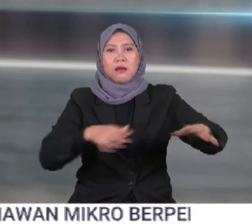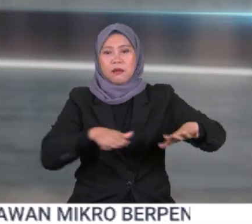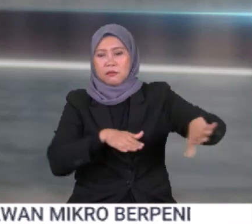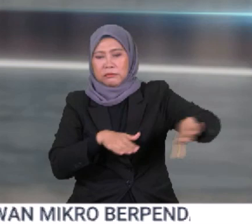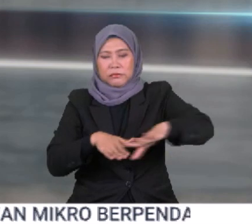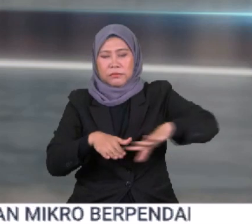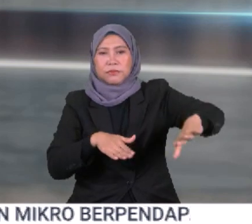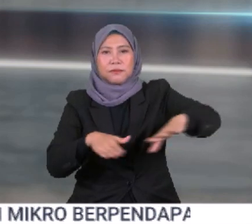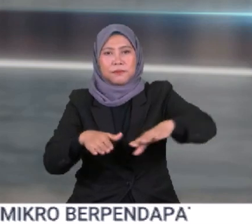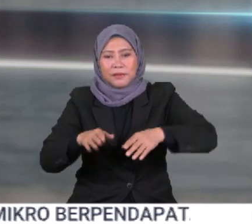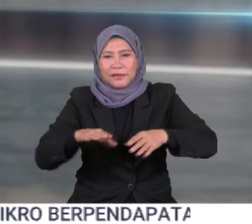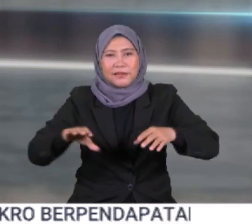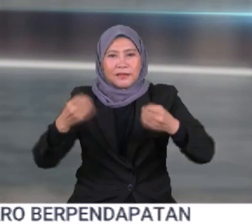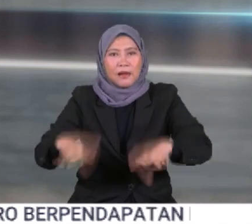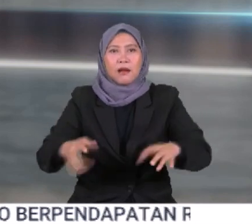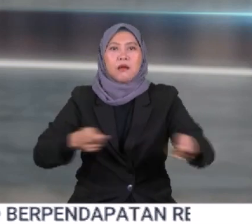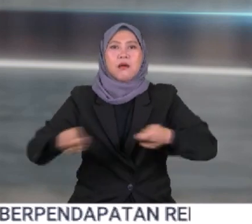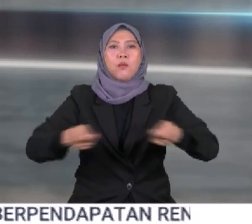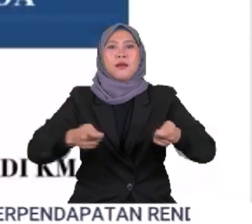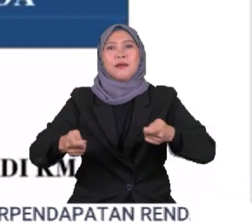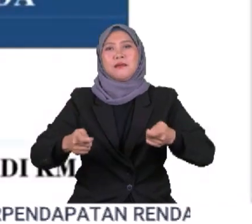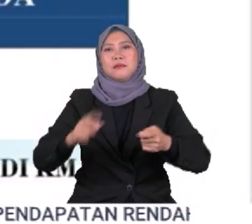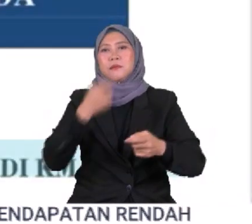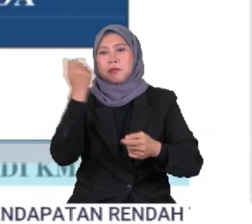yang sedang dinaiki